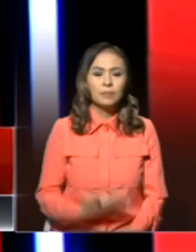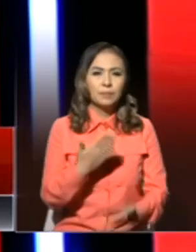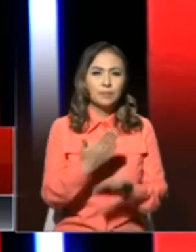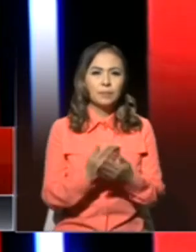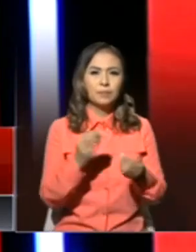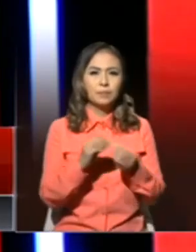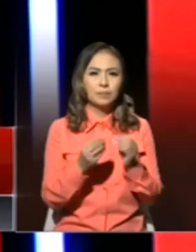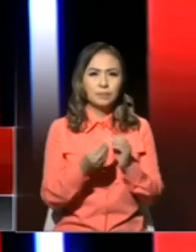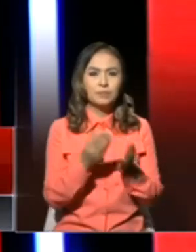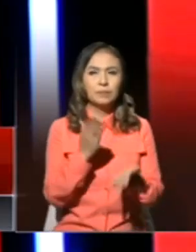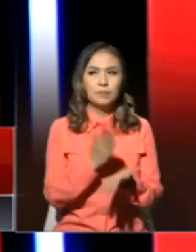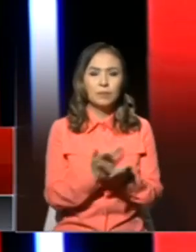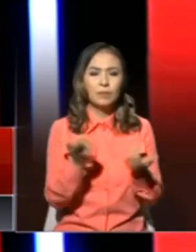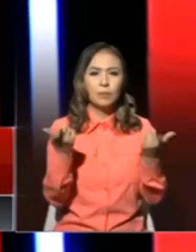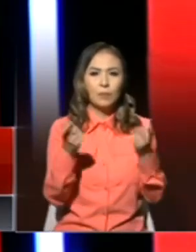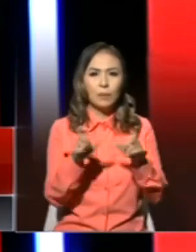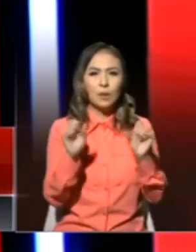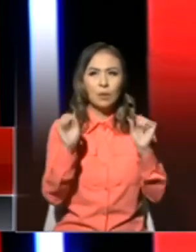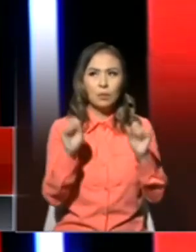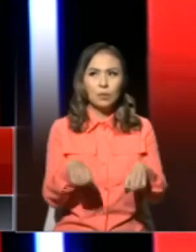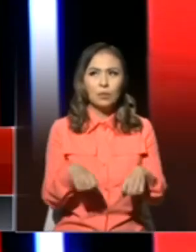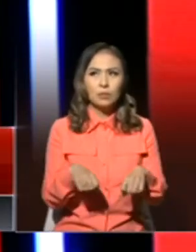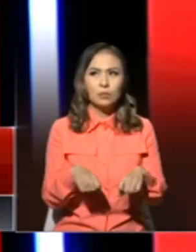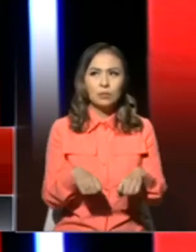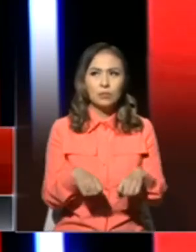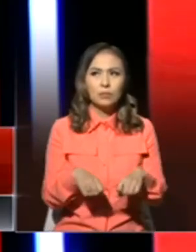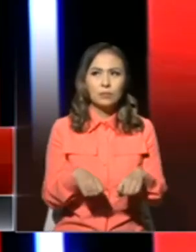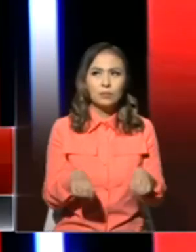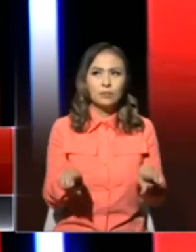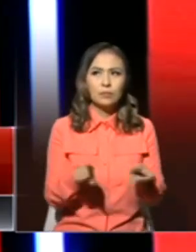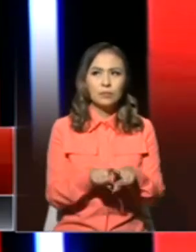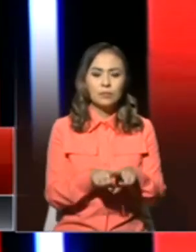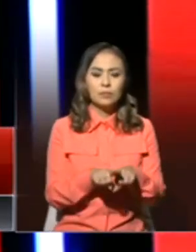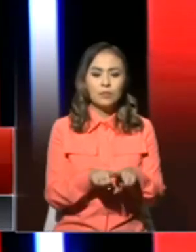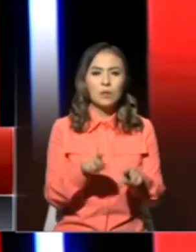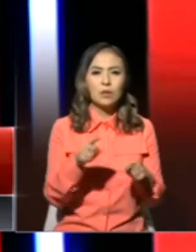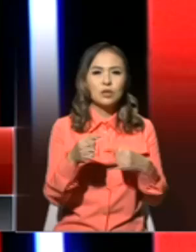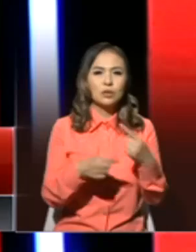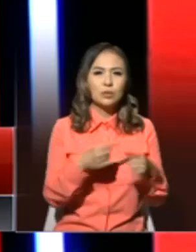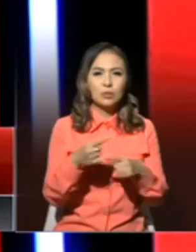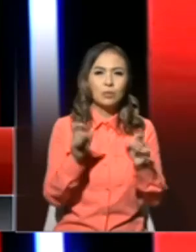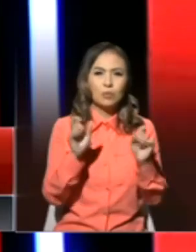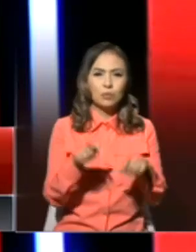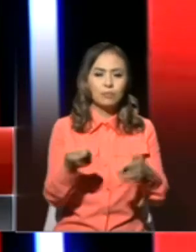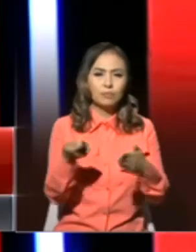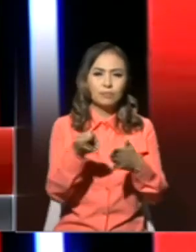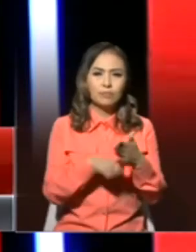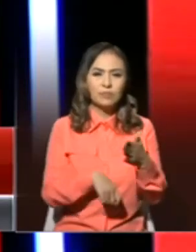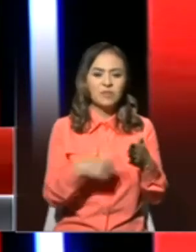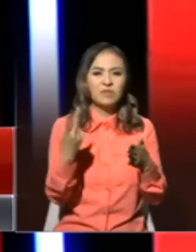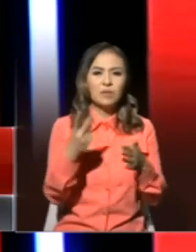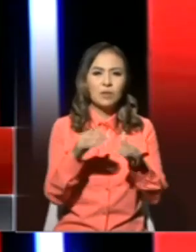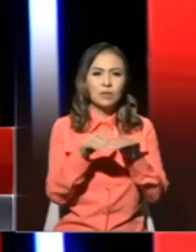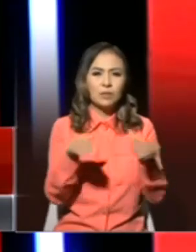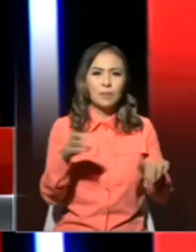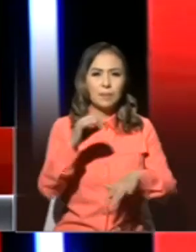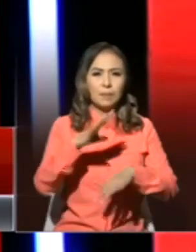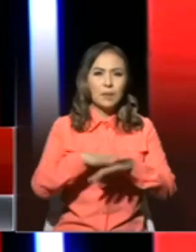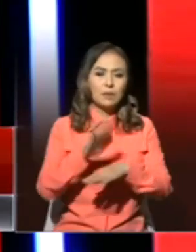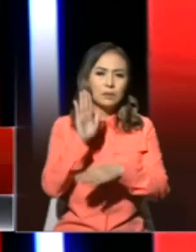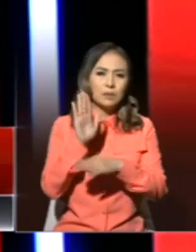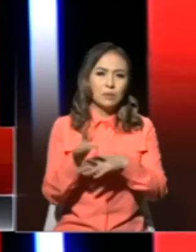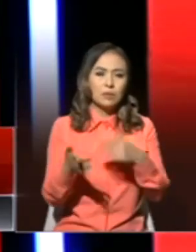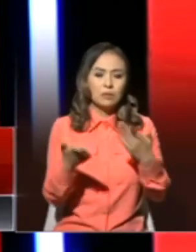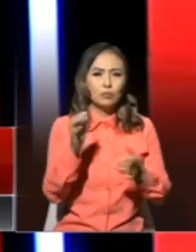бар. Әрине, бұғаттауға болады. Бұл да бір үлкен жаңалық деп ойлаймыз. Карточкаларды, карталар арқылы банк карталары, екінші деңгейлі банктердің өзін міндеттесек шешуге болады